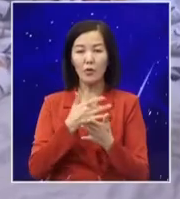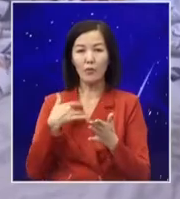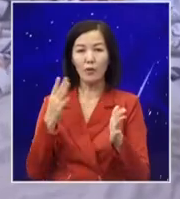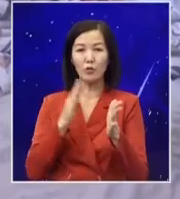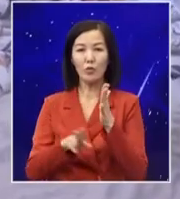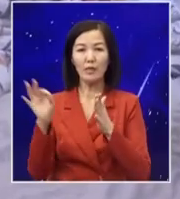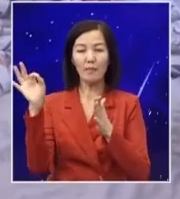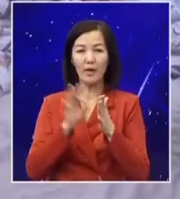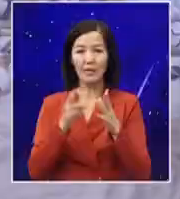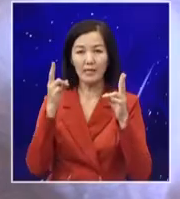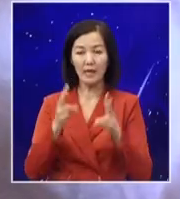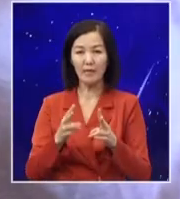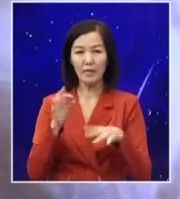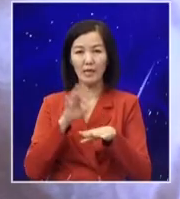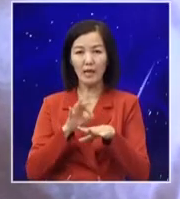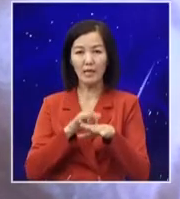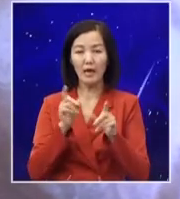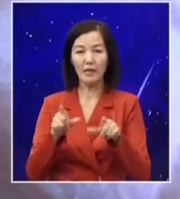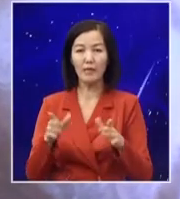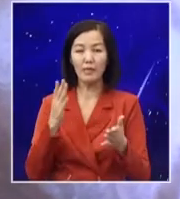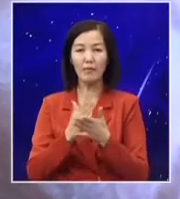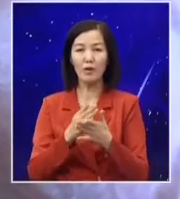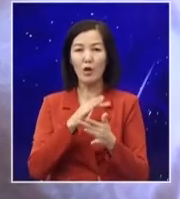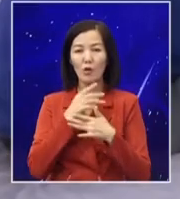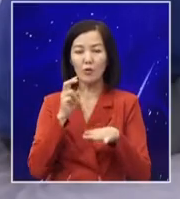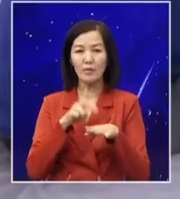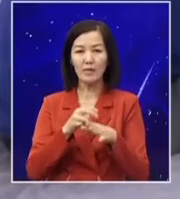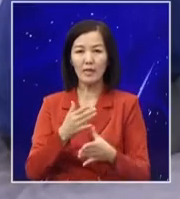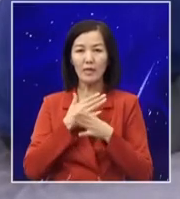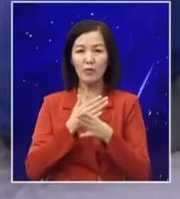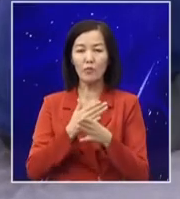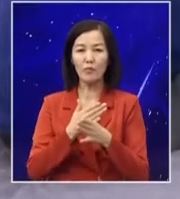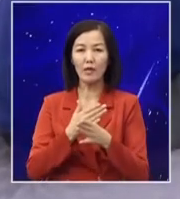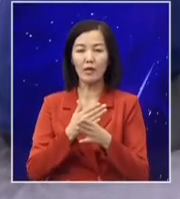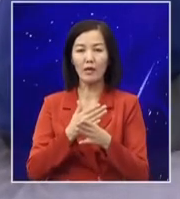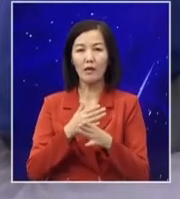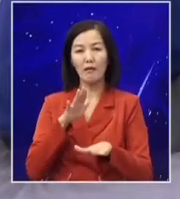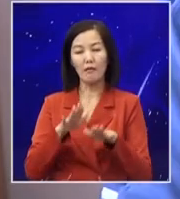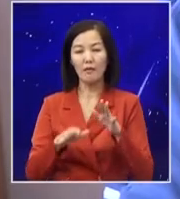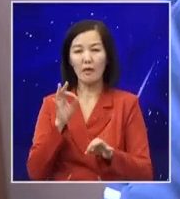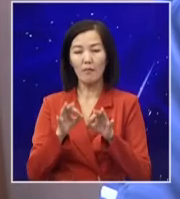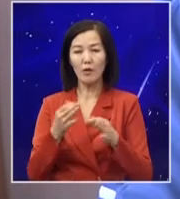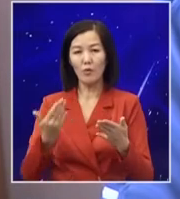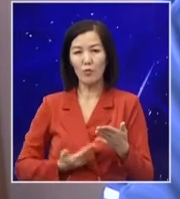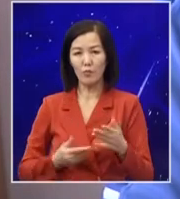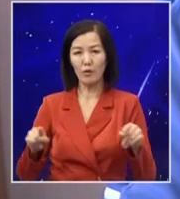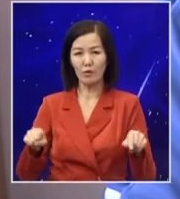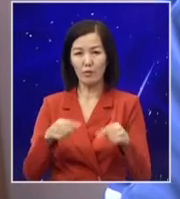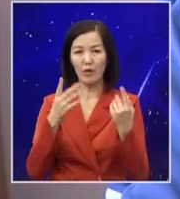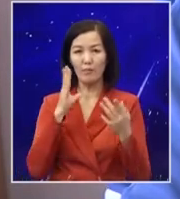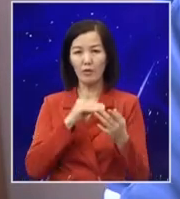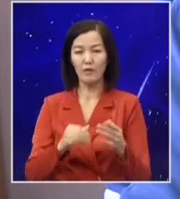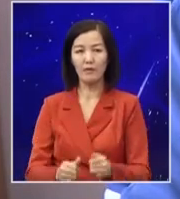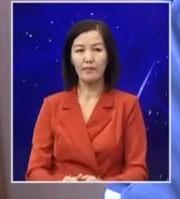90% зақымданғандары да болыпты. Дені аққалаттылардың күшімен қалыпты өміріне оралды. Түскен күннен міне